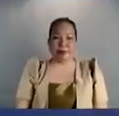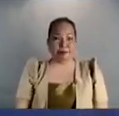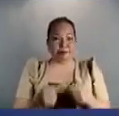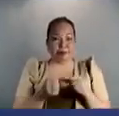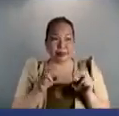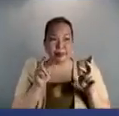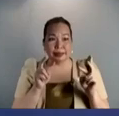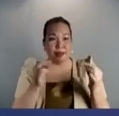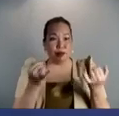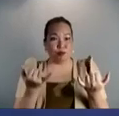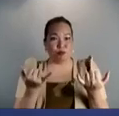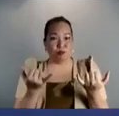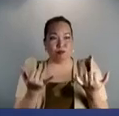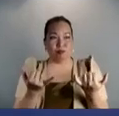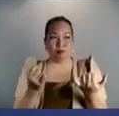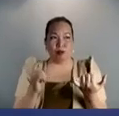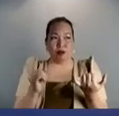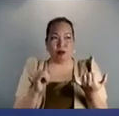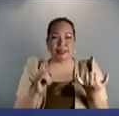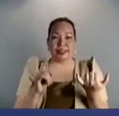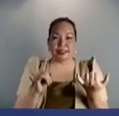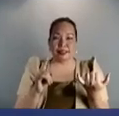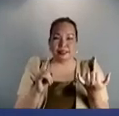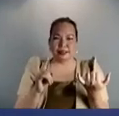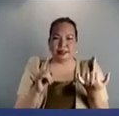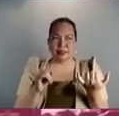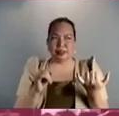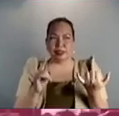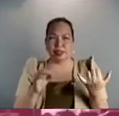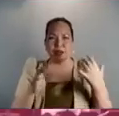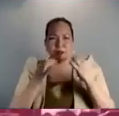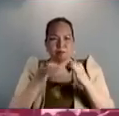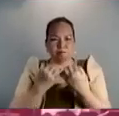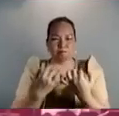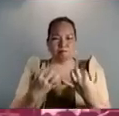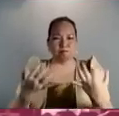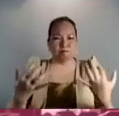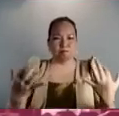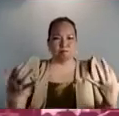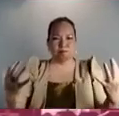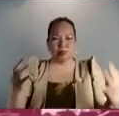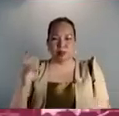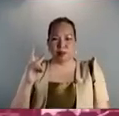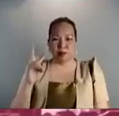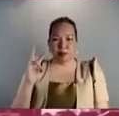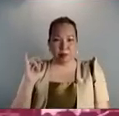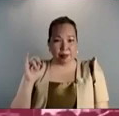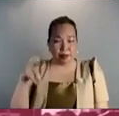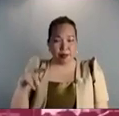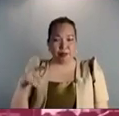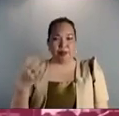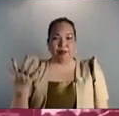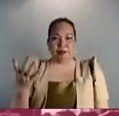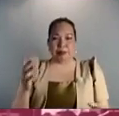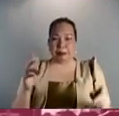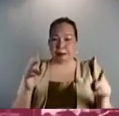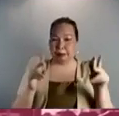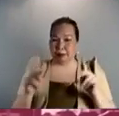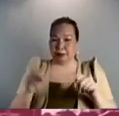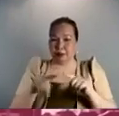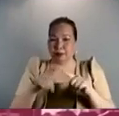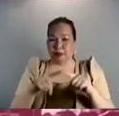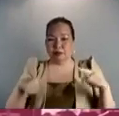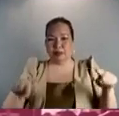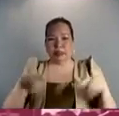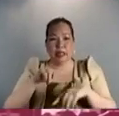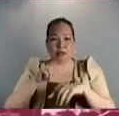nakikita ay yung pong naka-assemble nga po na mga VIP, mga panauhin dyan po sa National Museum